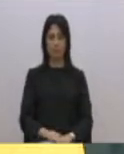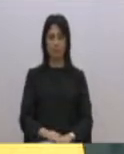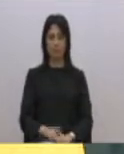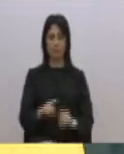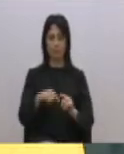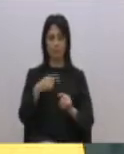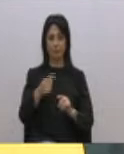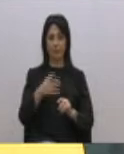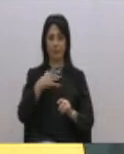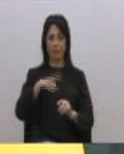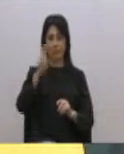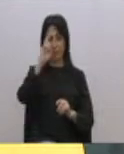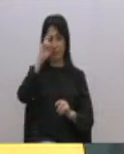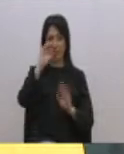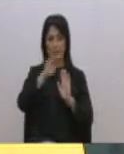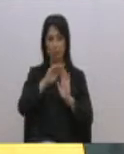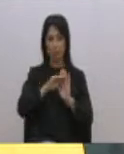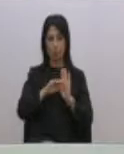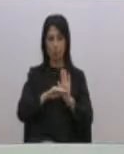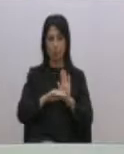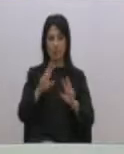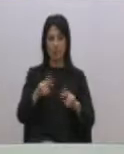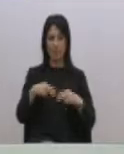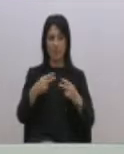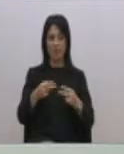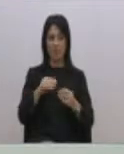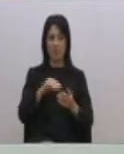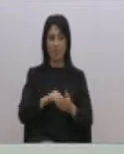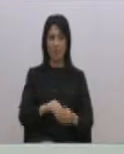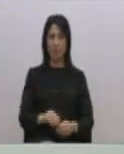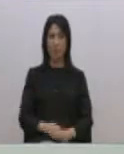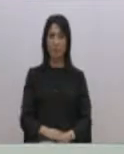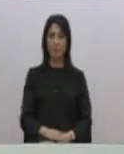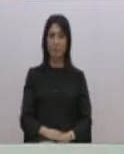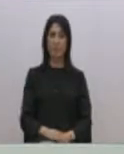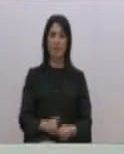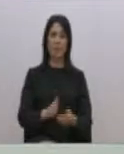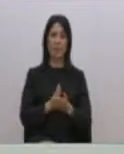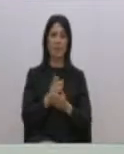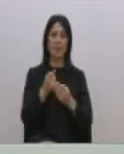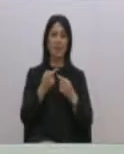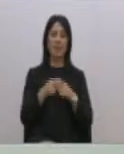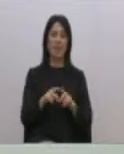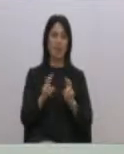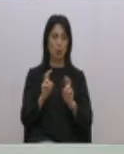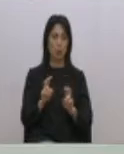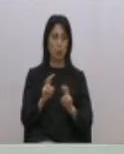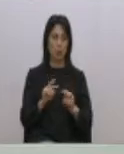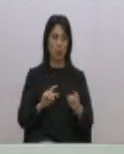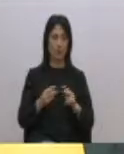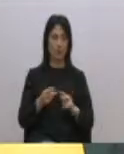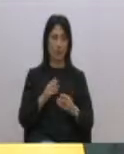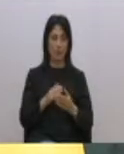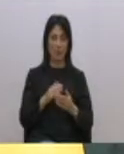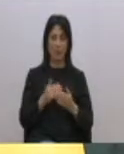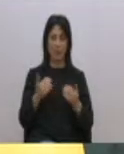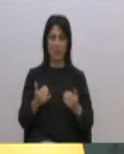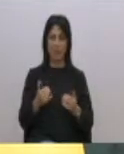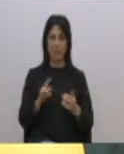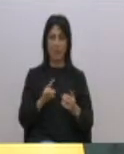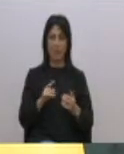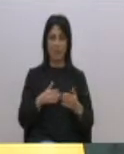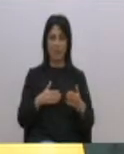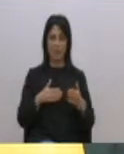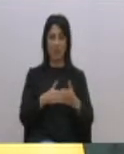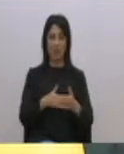არის, შემდეგი საქართველოს მთავრობის სტრუქტურისა და უფლებამოსილებისა საქმეთა. ესეც პრინციპში ტექნიკური ცვლილება არის, ეს გარკვეულწილად